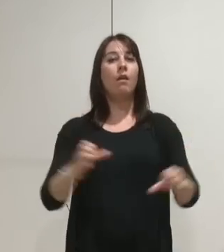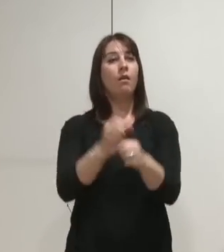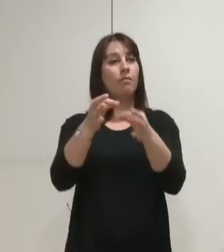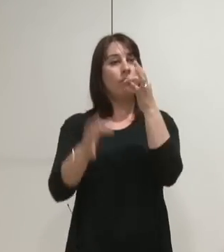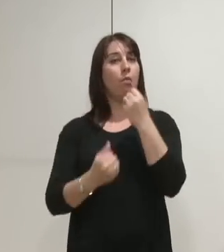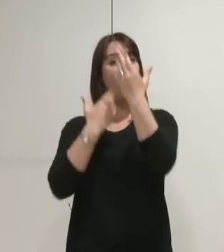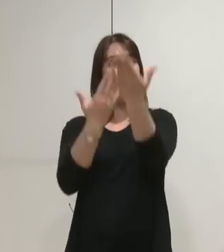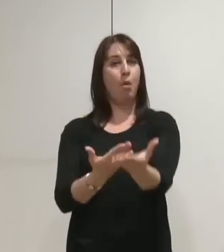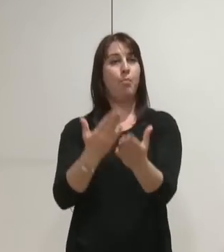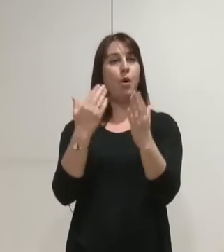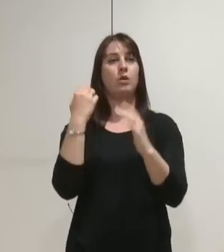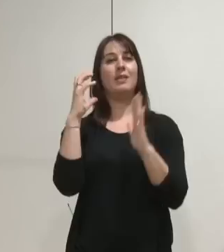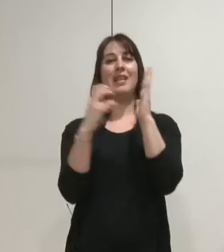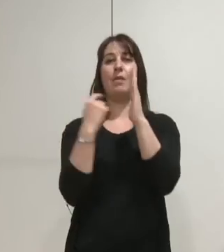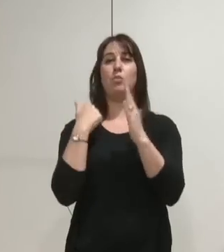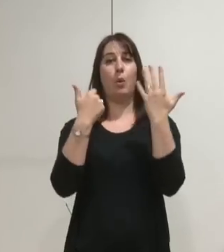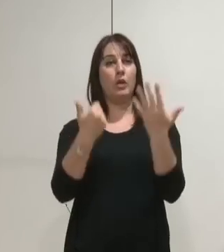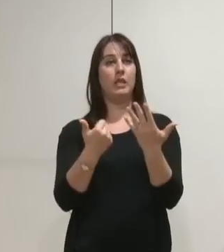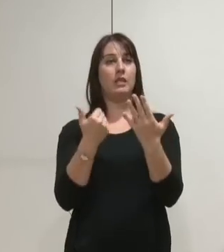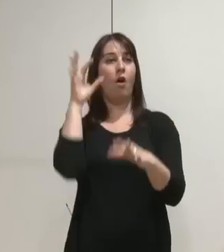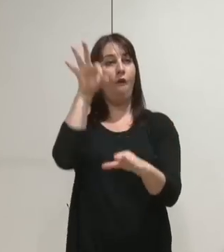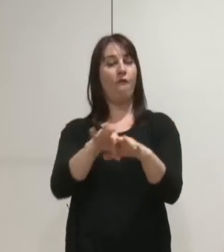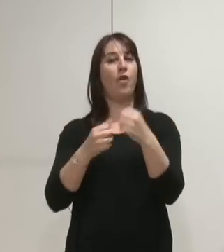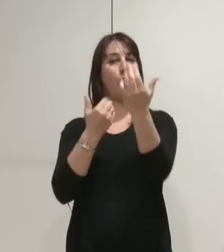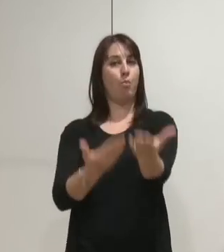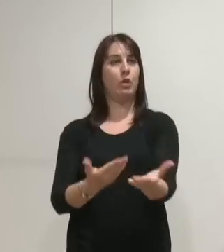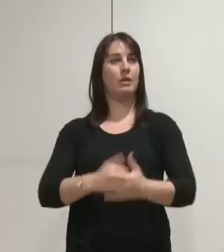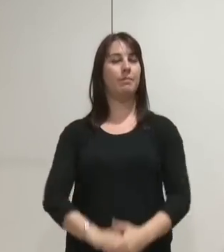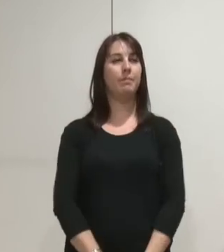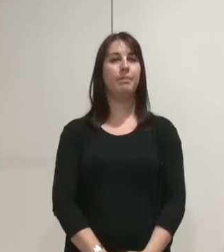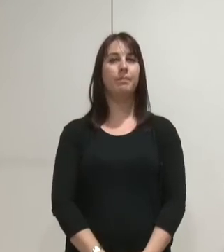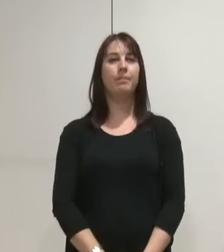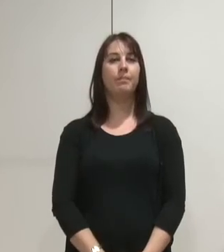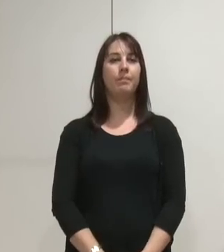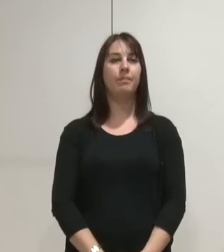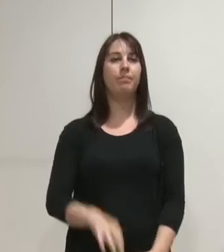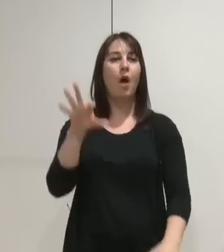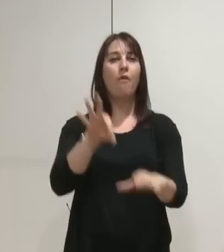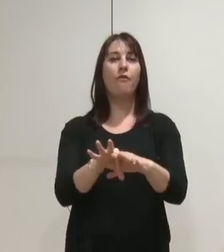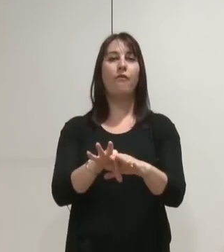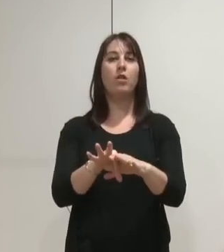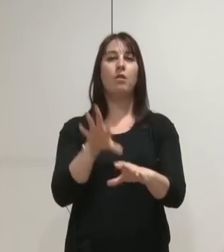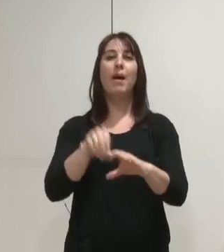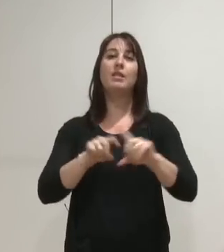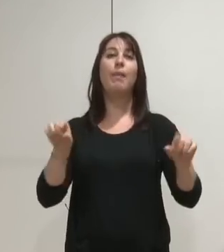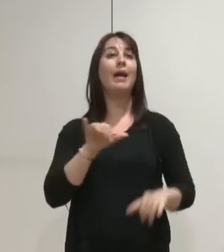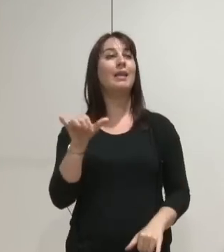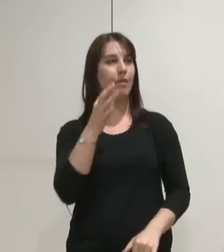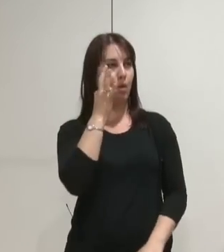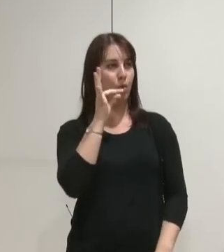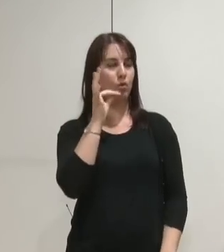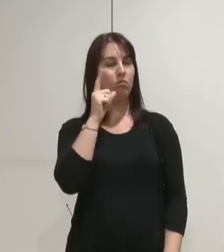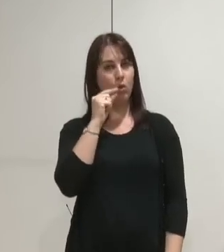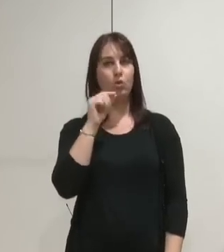délibération numéro 6 au voix qui ne prend pas part au vote donc monsieur